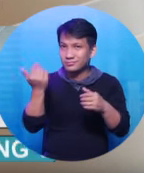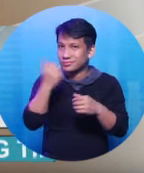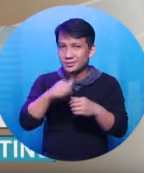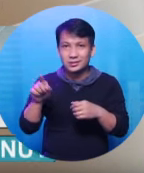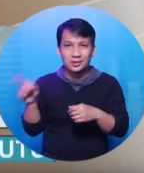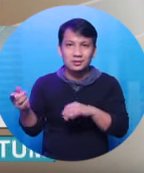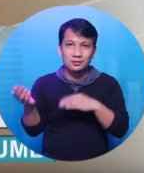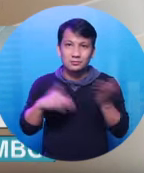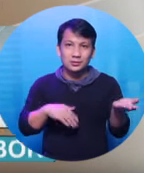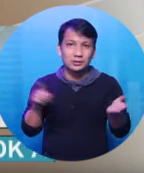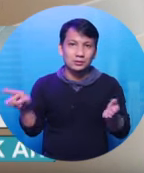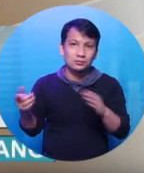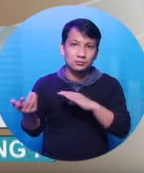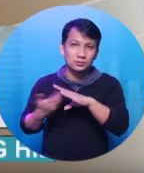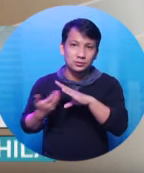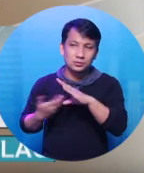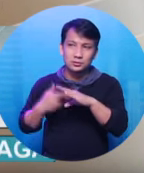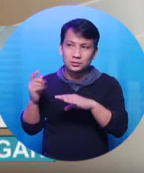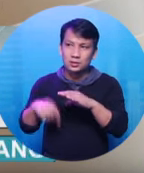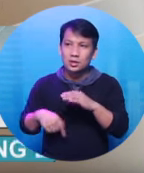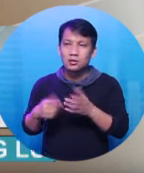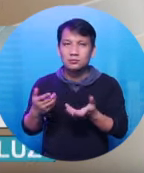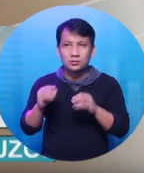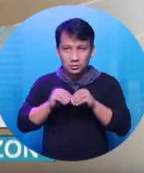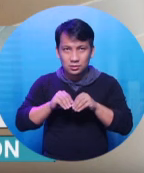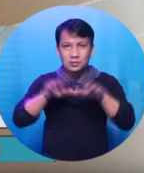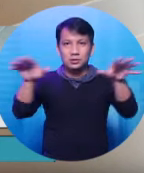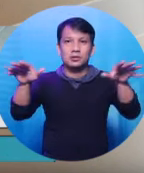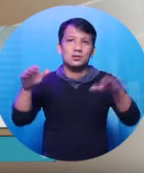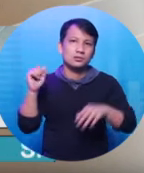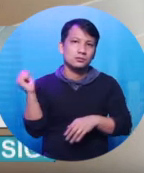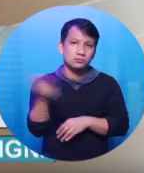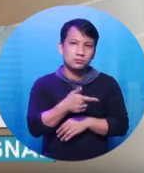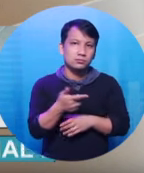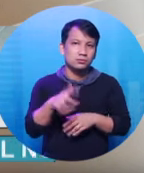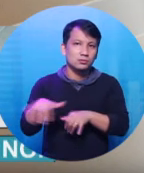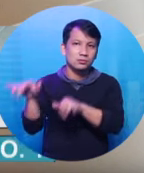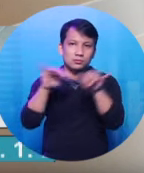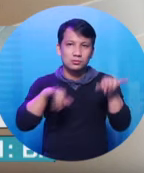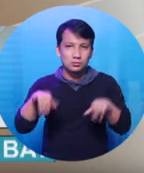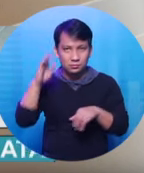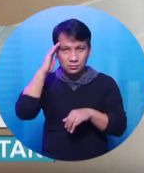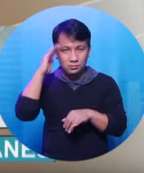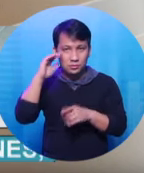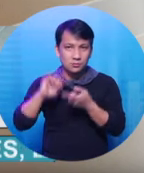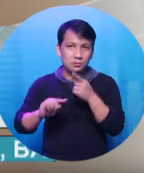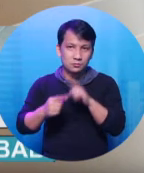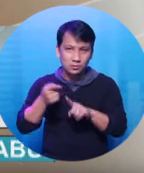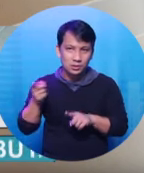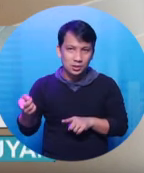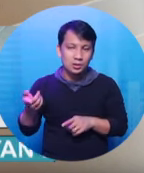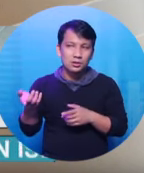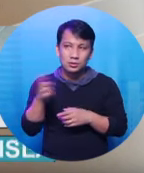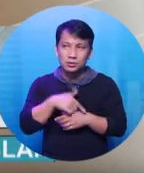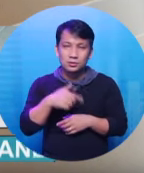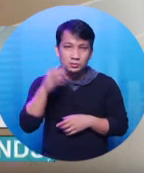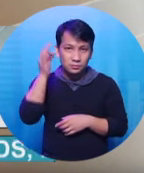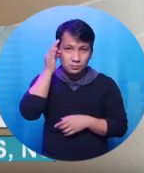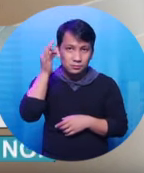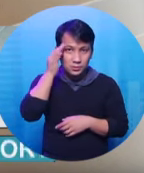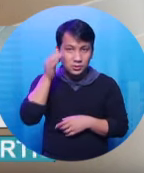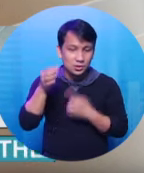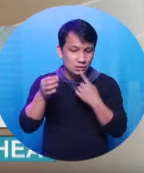aming complainant. At kumalat na po sa halos lahat ng mga kakilala, kaibigan ni Sir